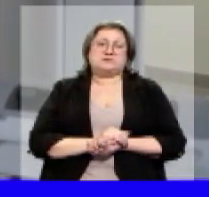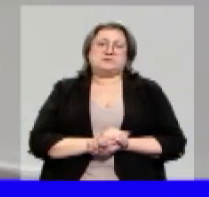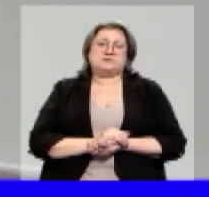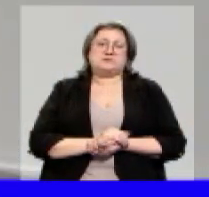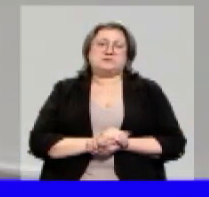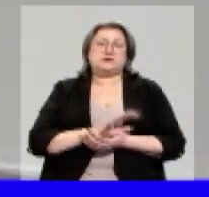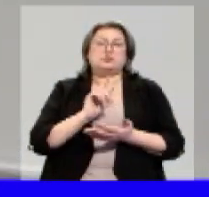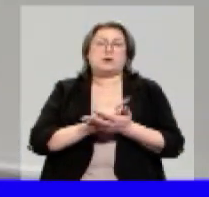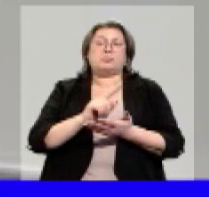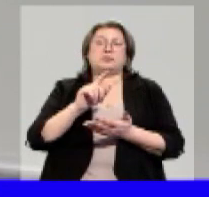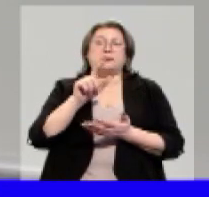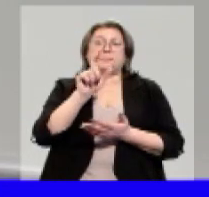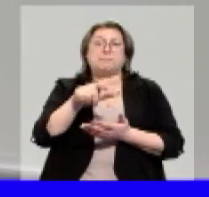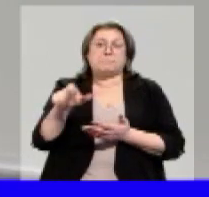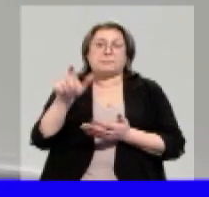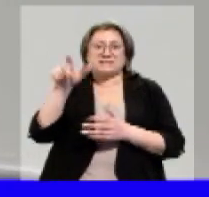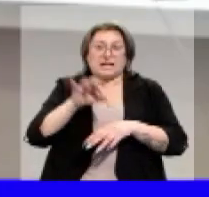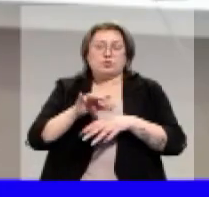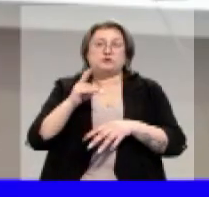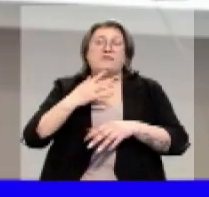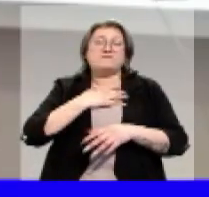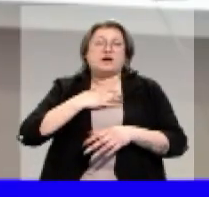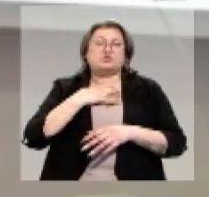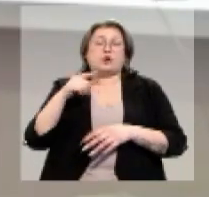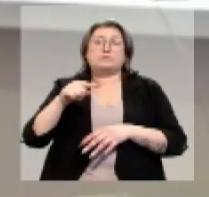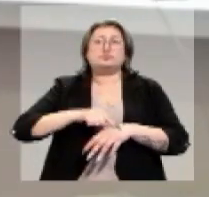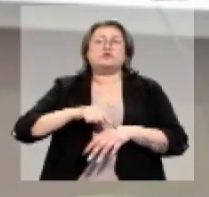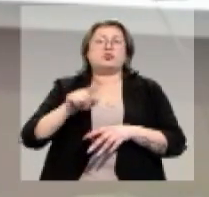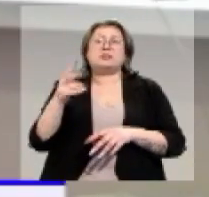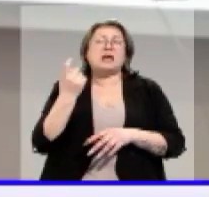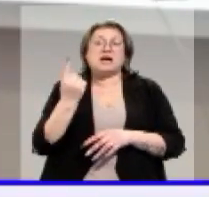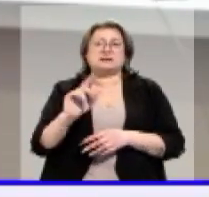собственно, чтобы пациент, важно, чтобы он ощутил, что он не один,